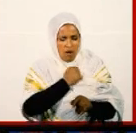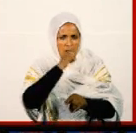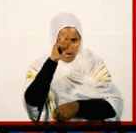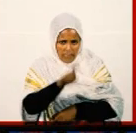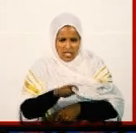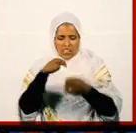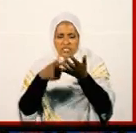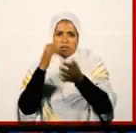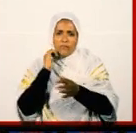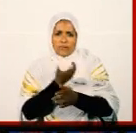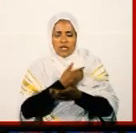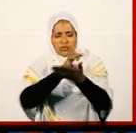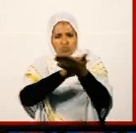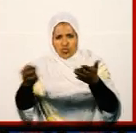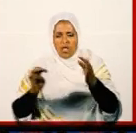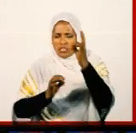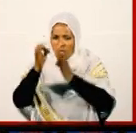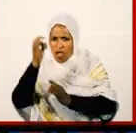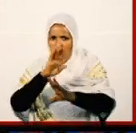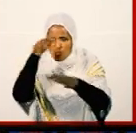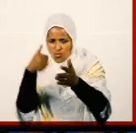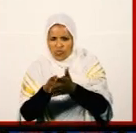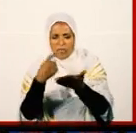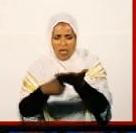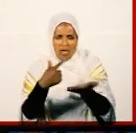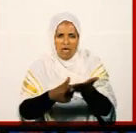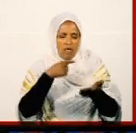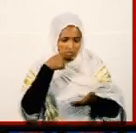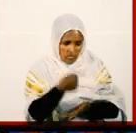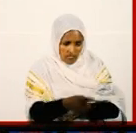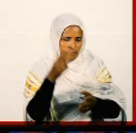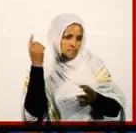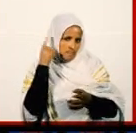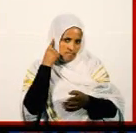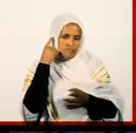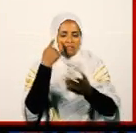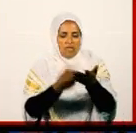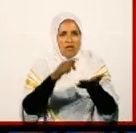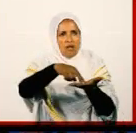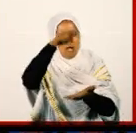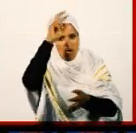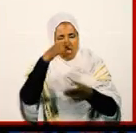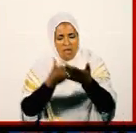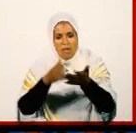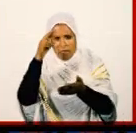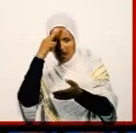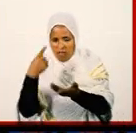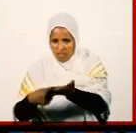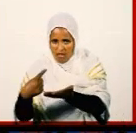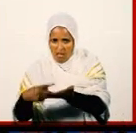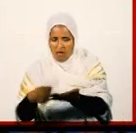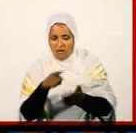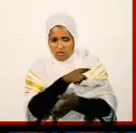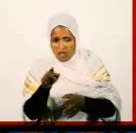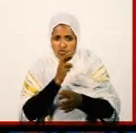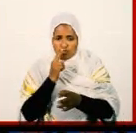ማመን እንዳለባቸው ስለ መቤታችንን ስለ ቅዱሳን ገድላቸውን ድርሳናቸውን ይሄንን መንገር መቤታችንን እንዲህ እንዲያርጋለች የተጾሙበት ምክንያት